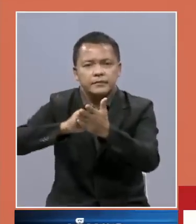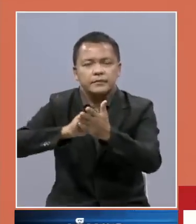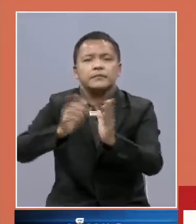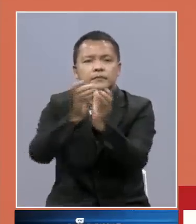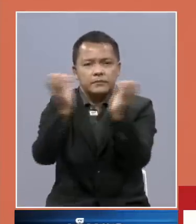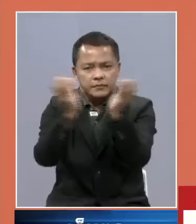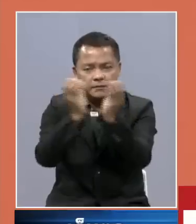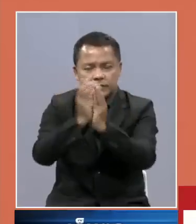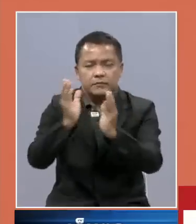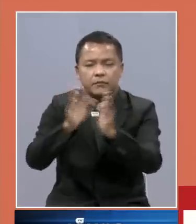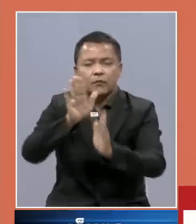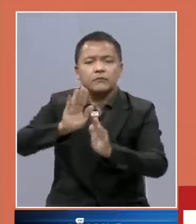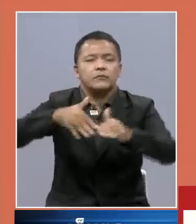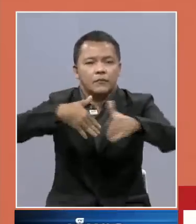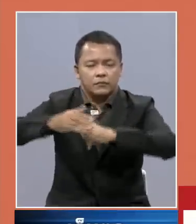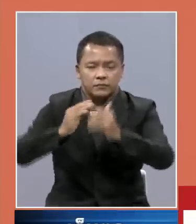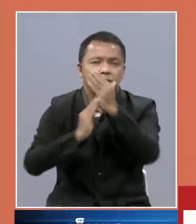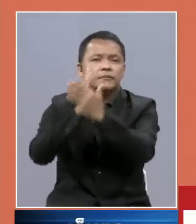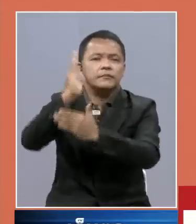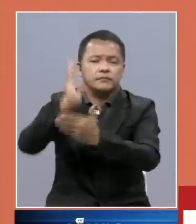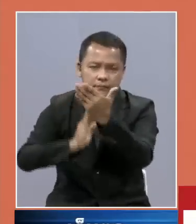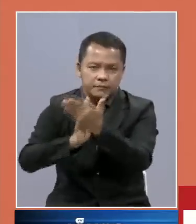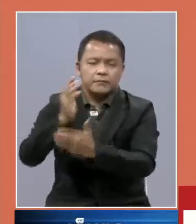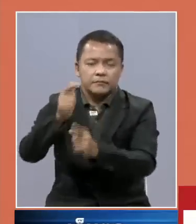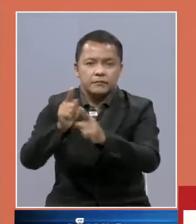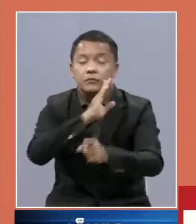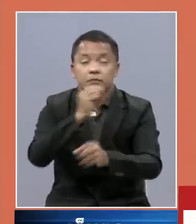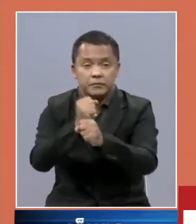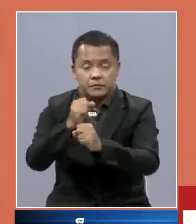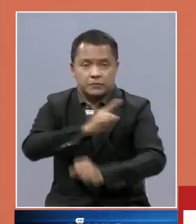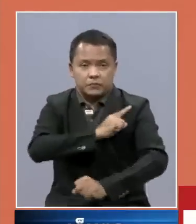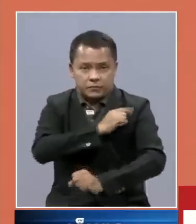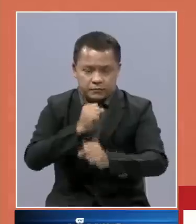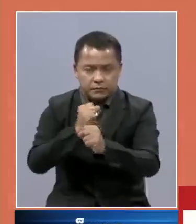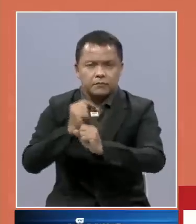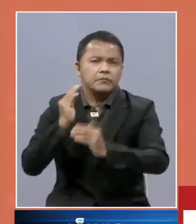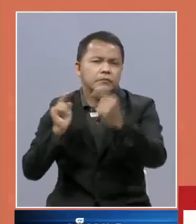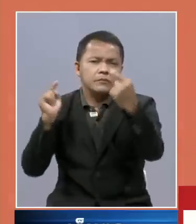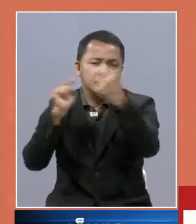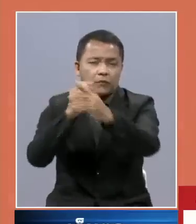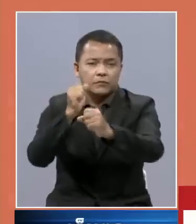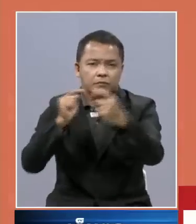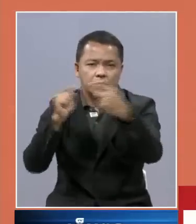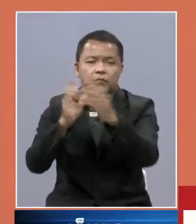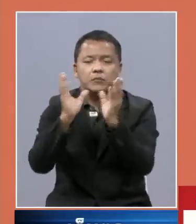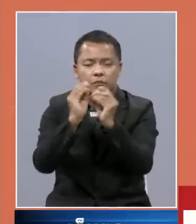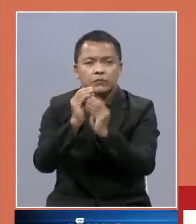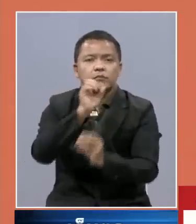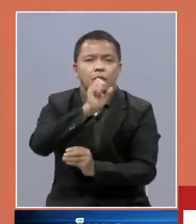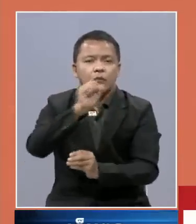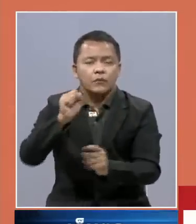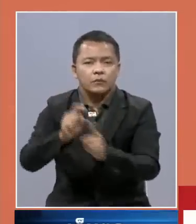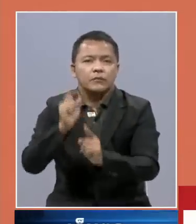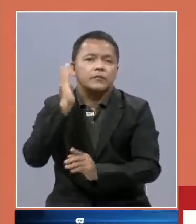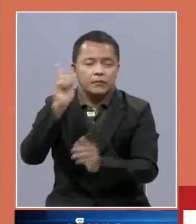ฐธรรมนูญที่เป็นประชาธิปไตยให้เดินหน้าอย่างราบรื่นนะคะถ้าจะทำภารกิจนี้ให้ลุล่วงต้องมีการประชุมรัฐสภา